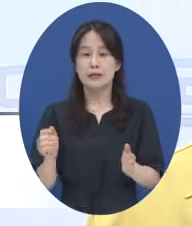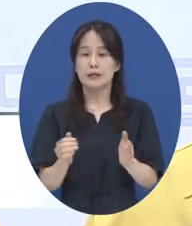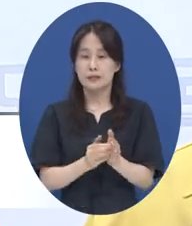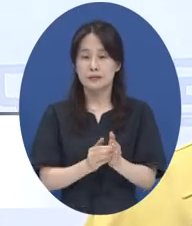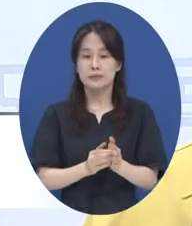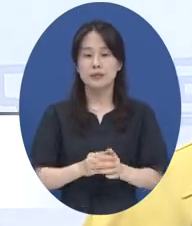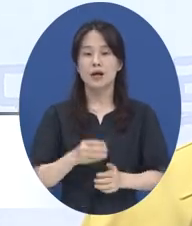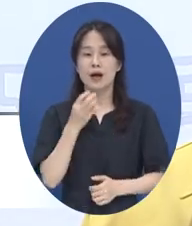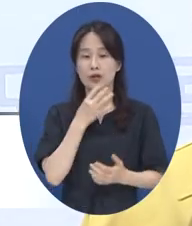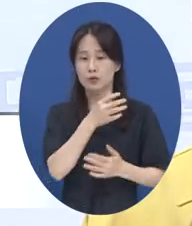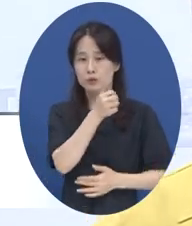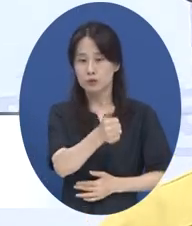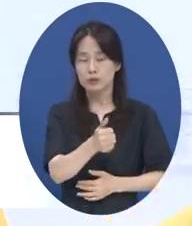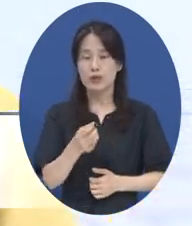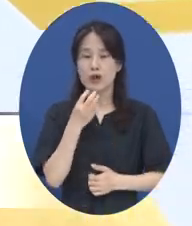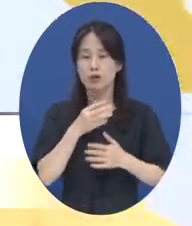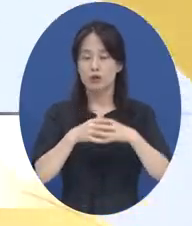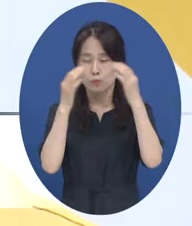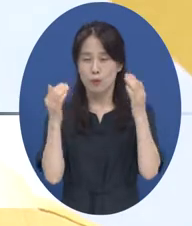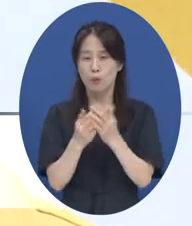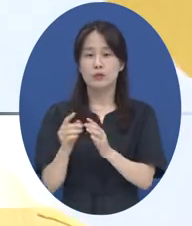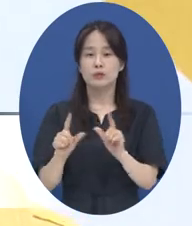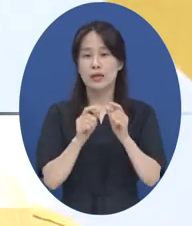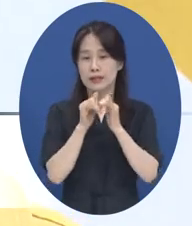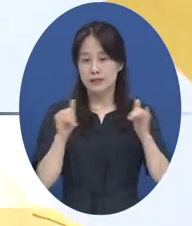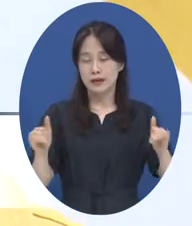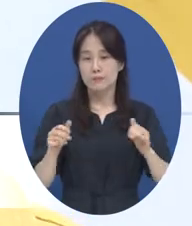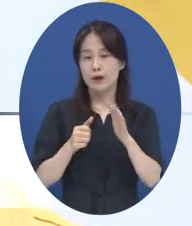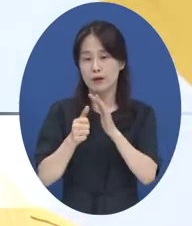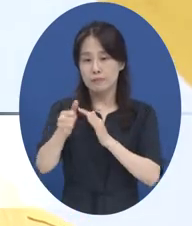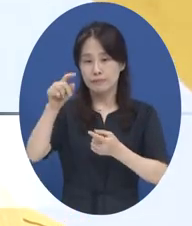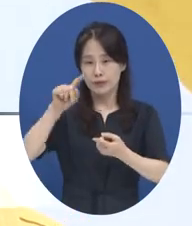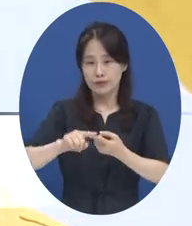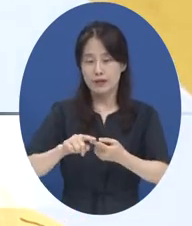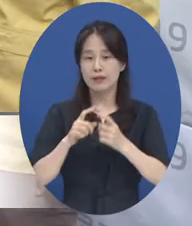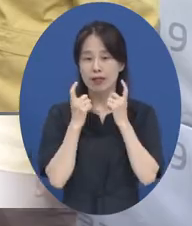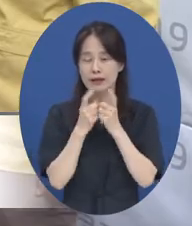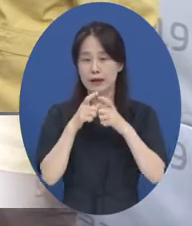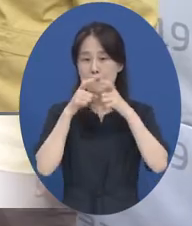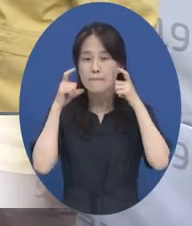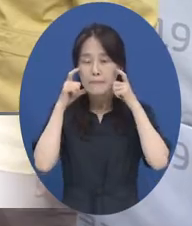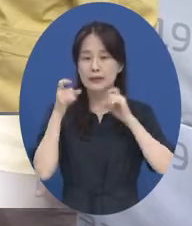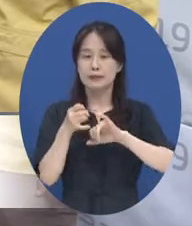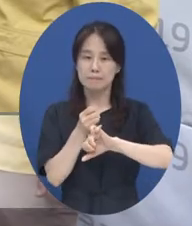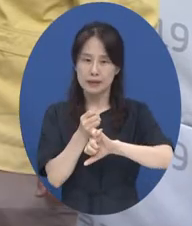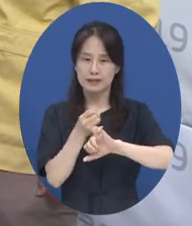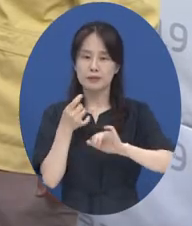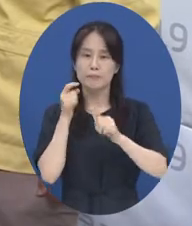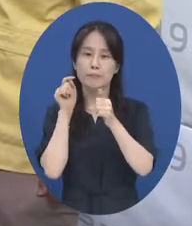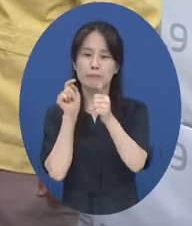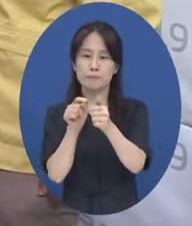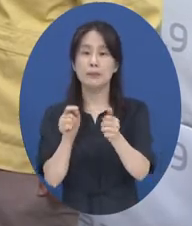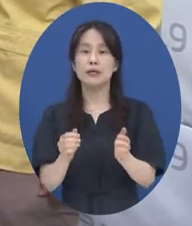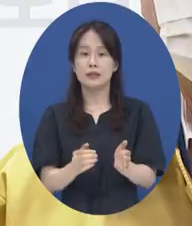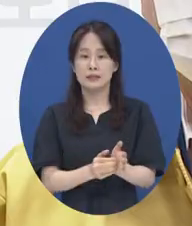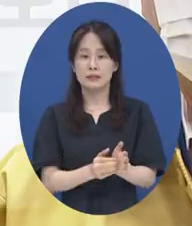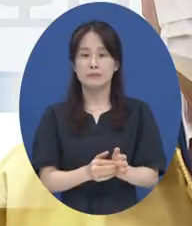이재명 경기도지사는 경기도 전 지역 거주자와 방문자를 대상으로 개인 마스크 착용 의무화 행정명령을